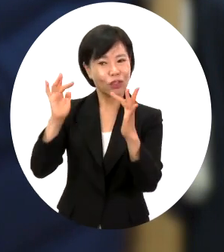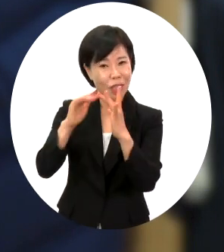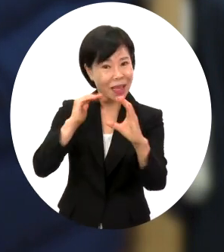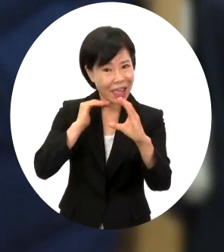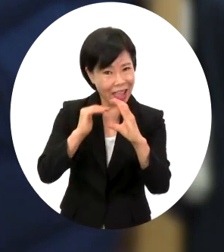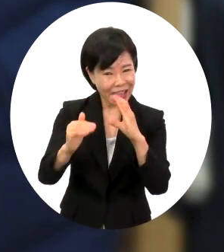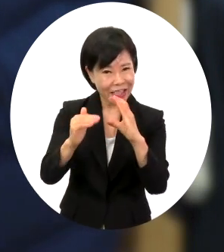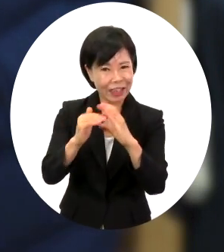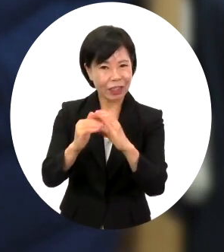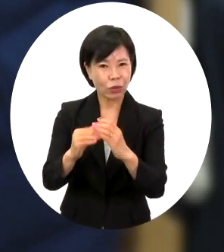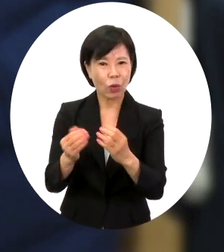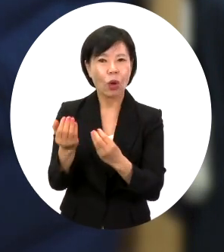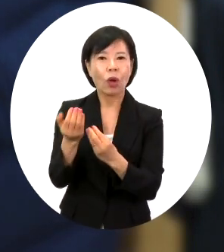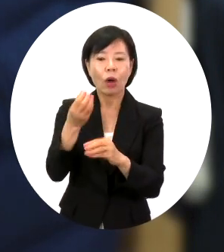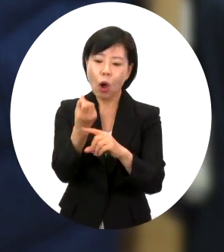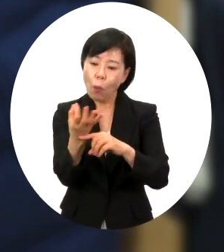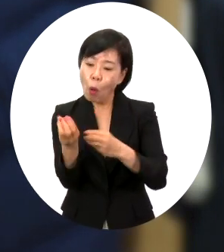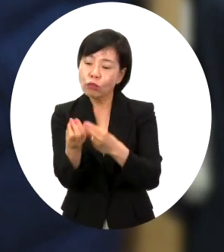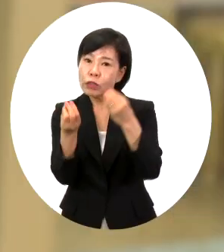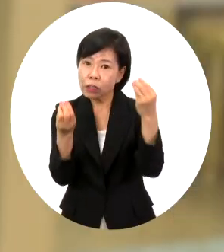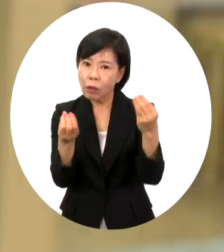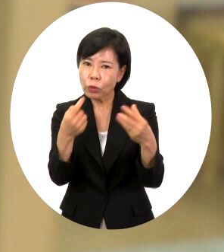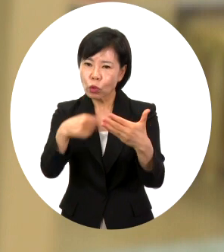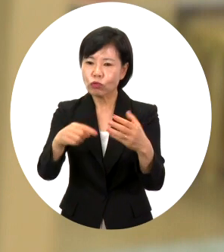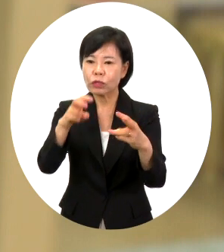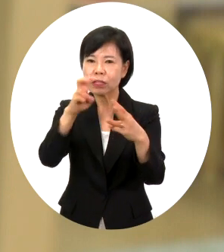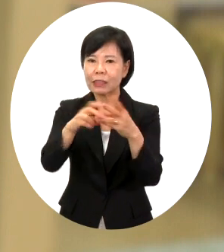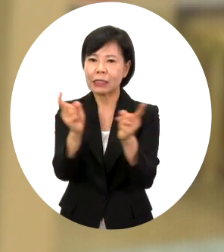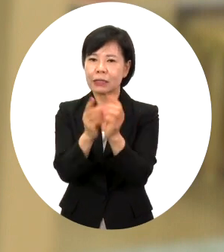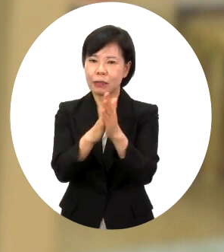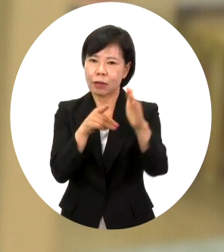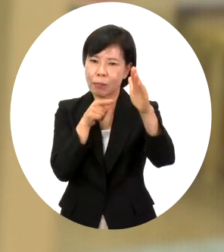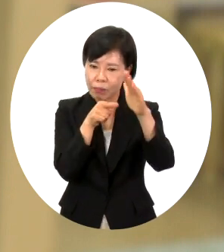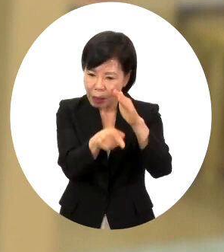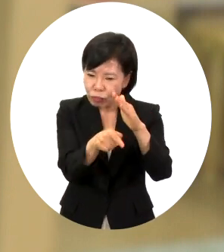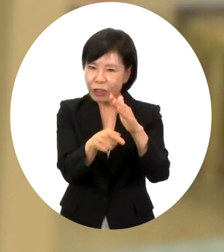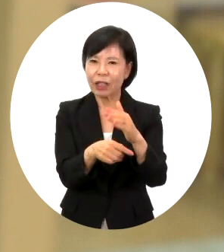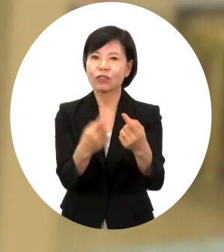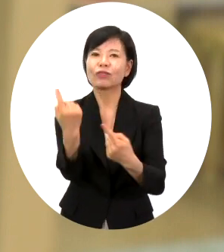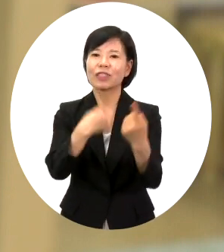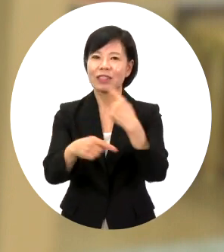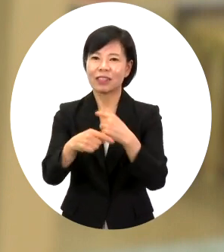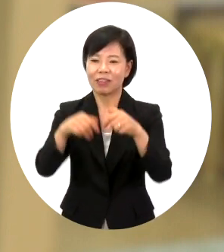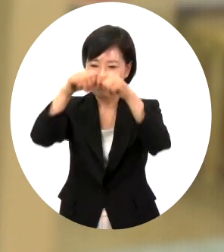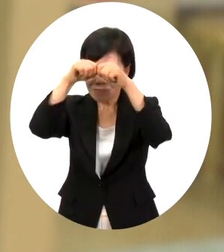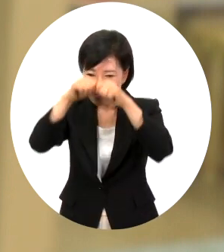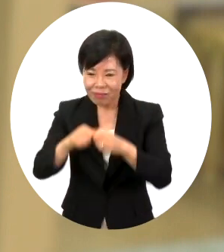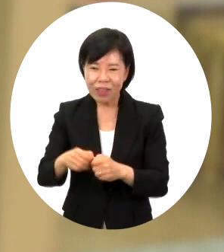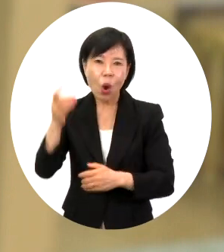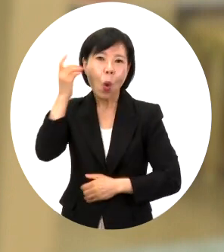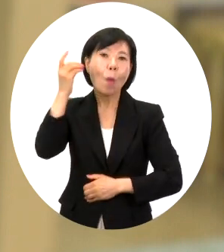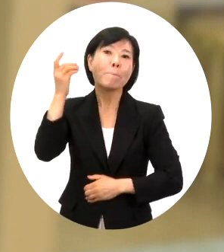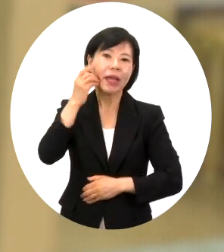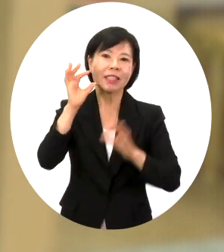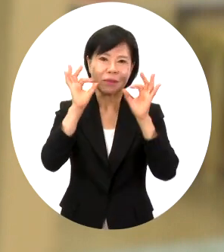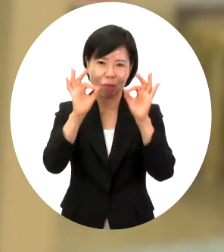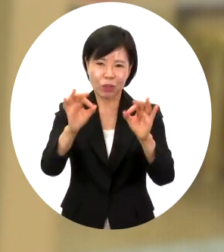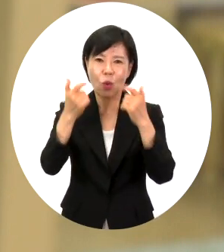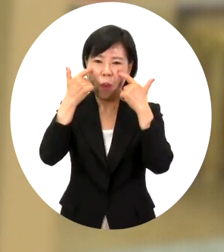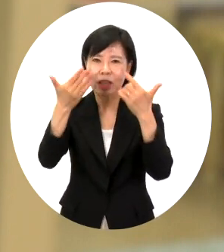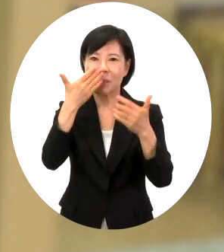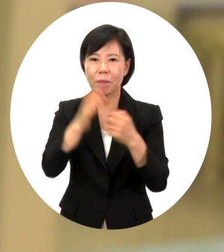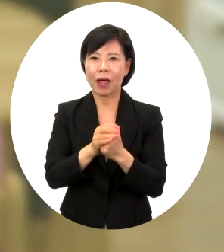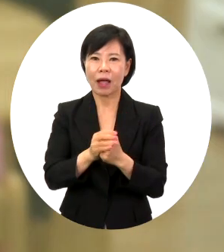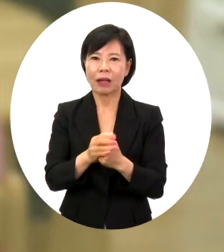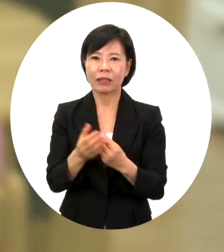접수는 이메일이나 보물섬 교육공동체 현장 방문을 통해 신청하면 됩니다. 자세한 내용은 제주도 누리집에서 확인할